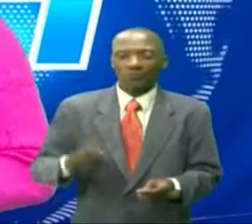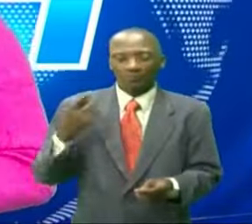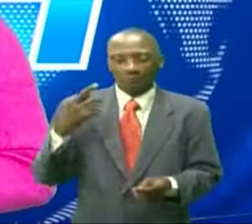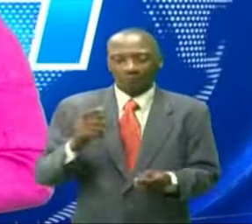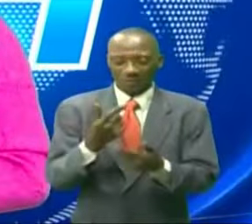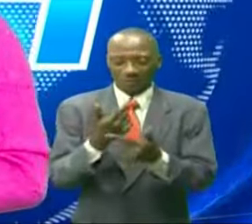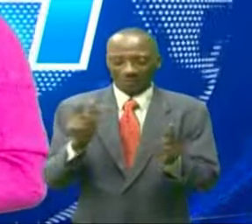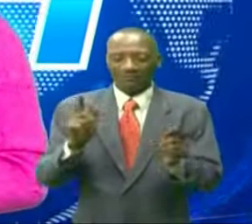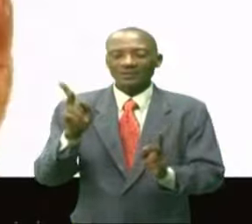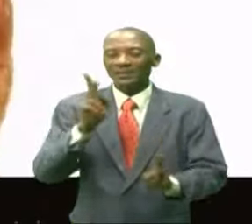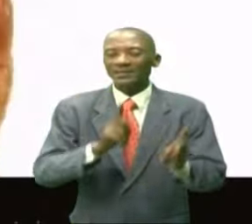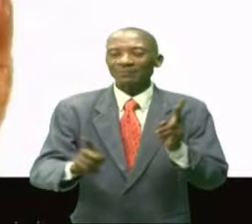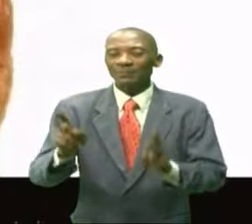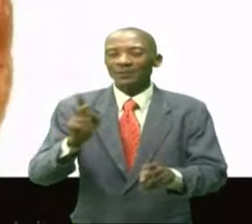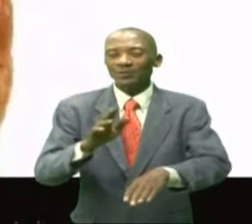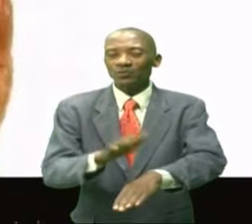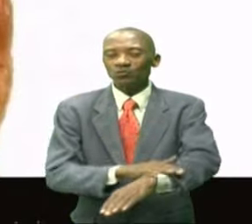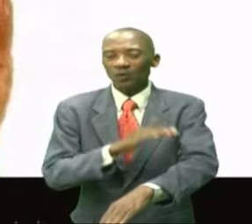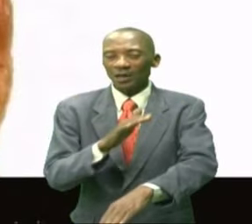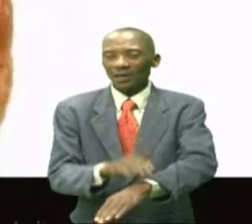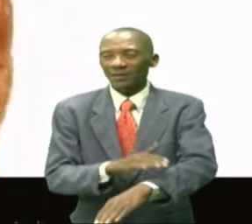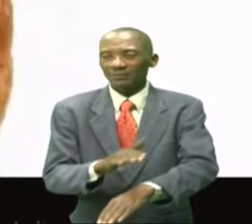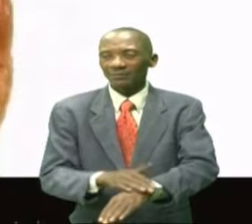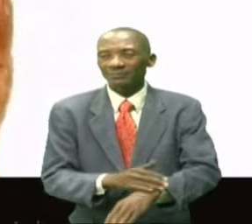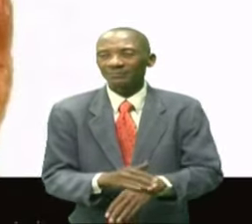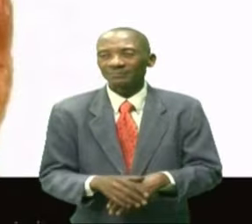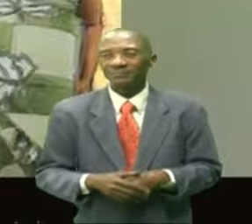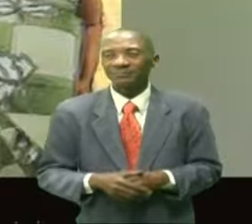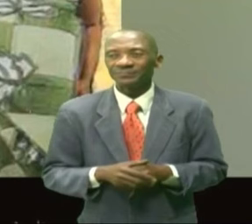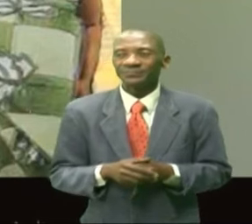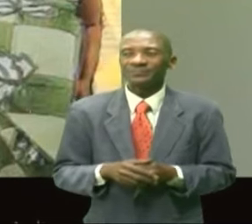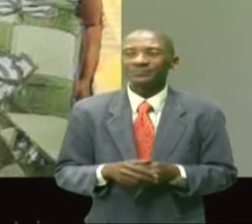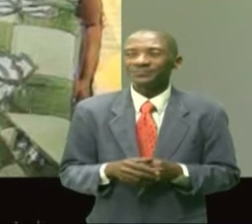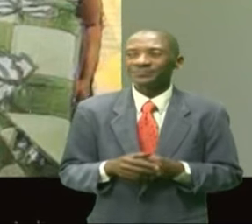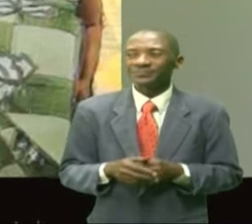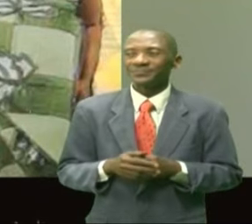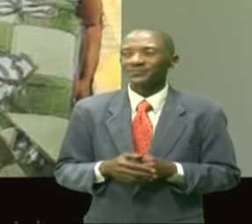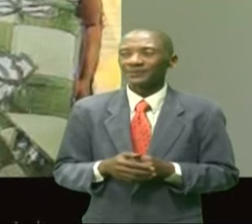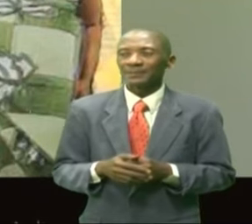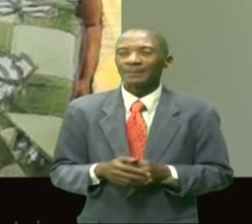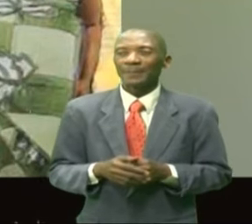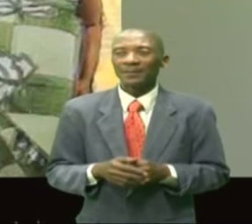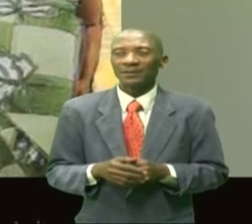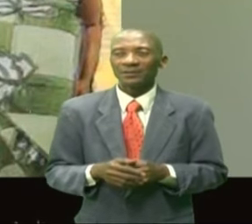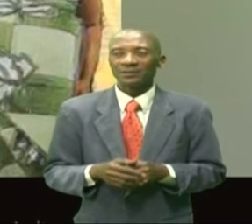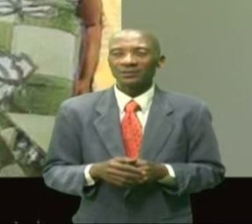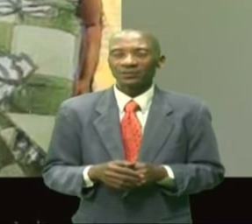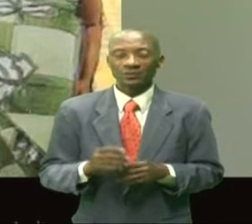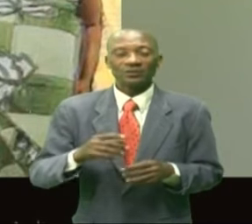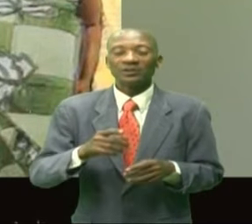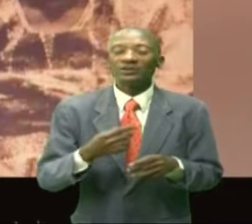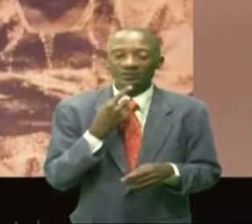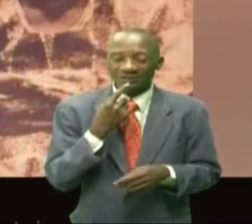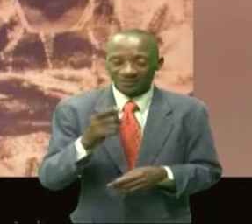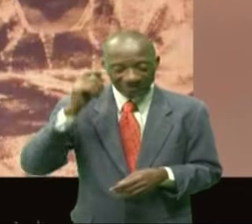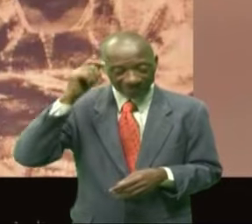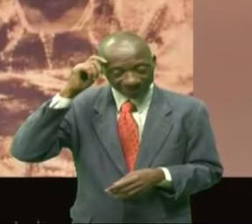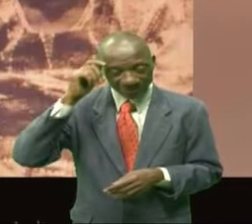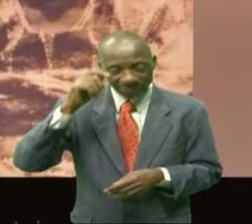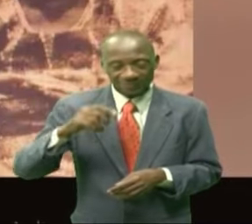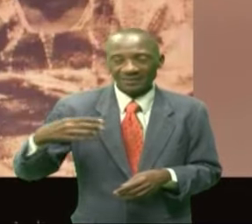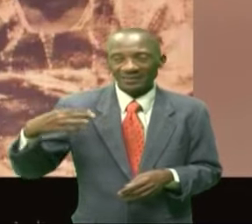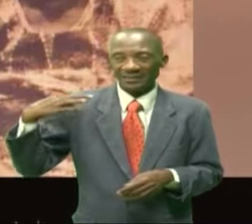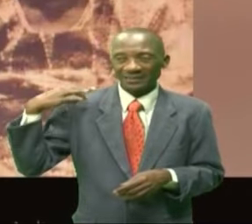Oum. Elle est parmi les piliers de l'église kimbanguiste pendant que son mari était en prison. Elle a